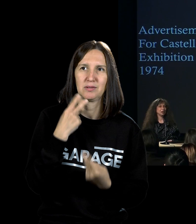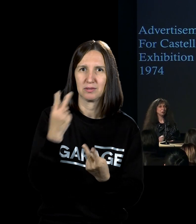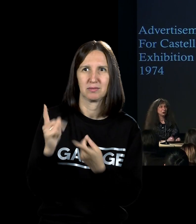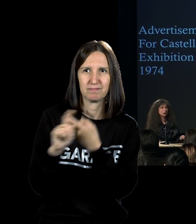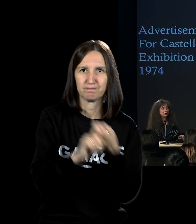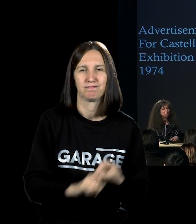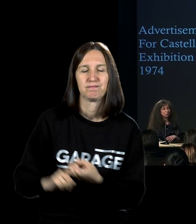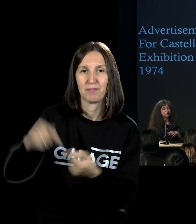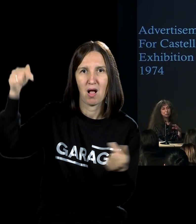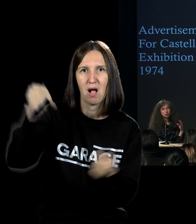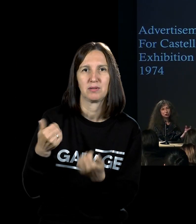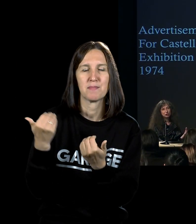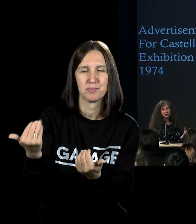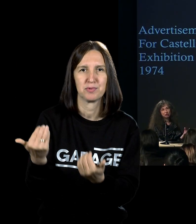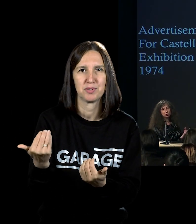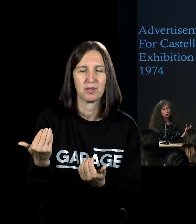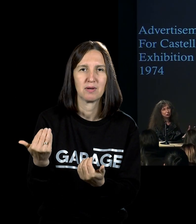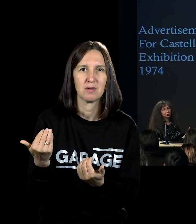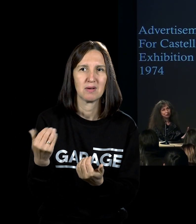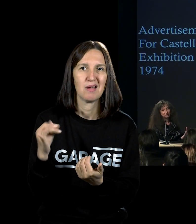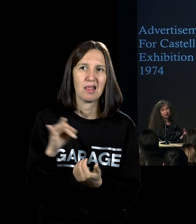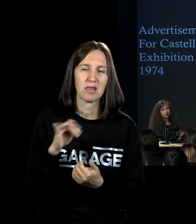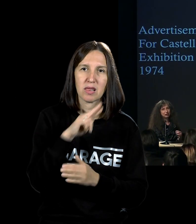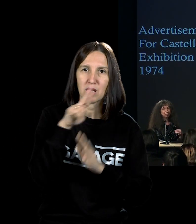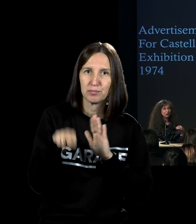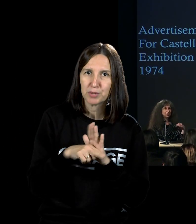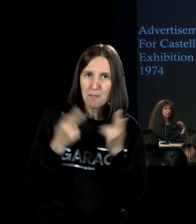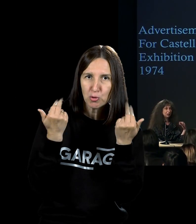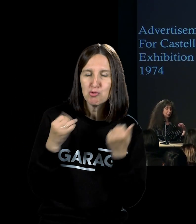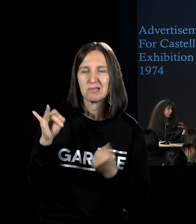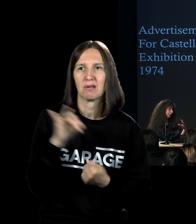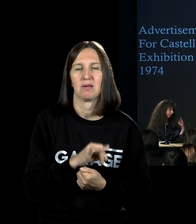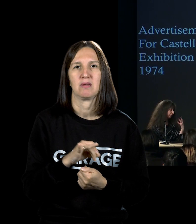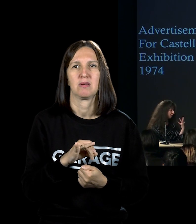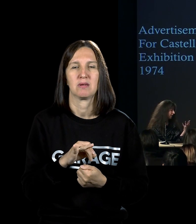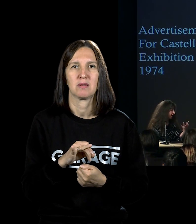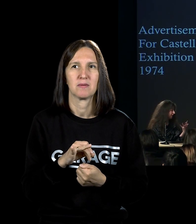со всей атрибутикой вот такого и подчинения, и подчиненности, и предельной